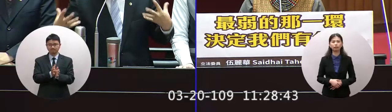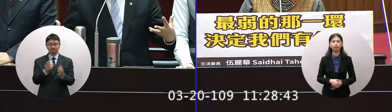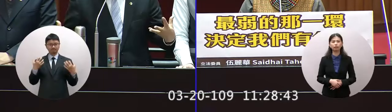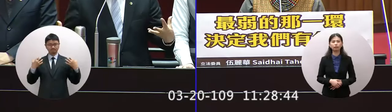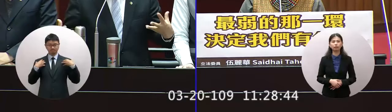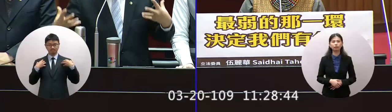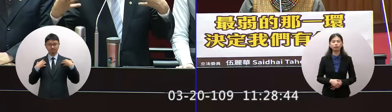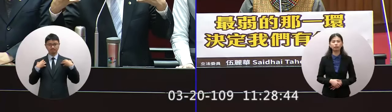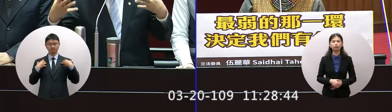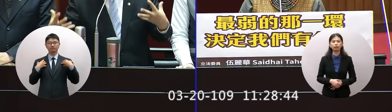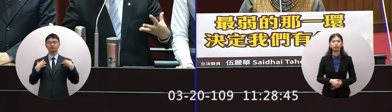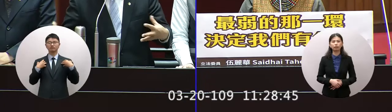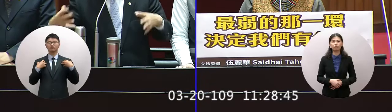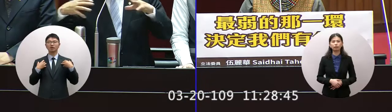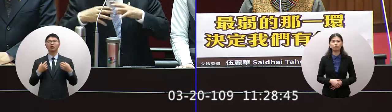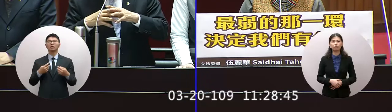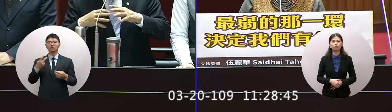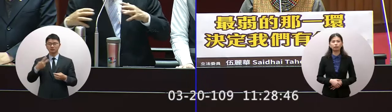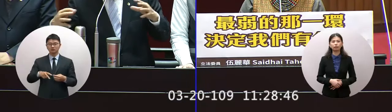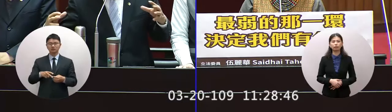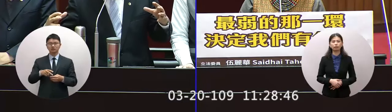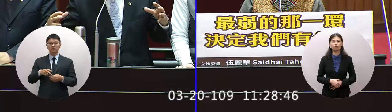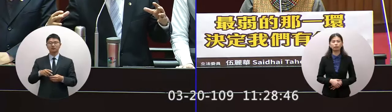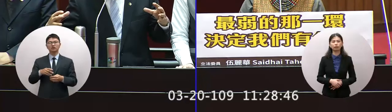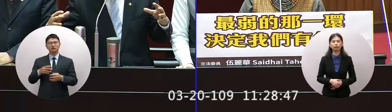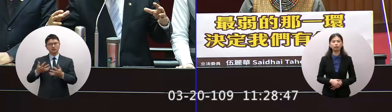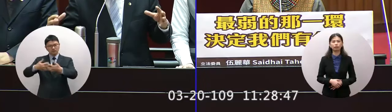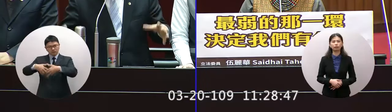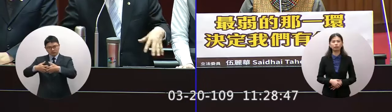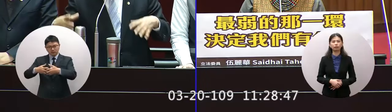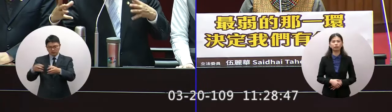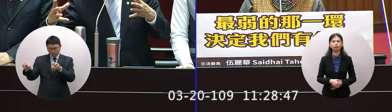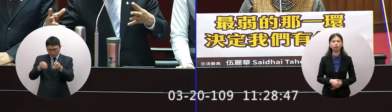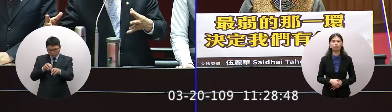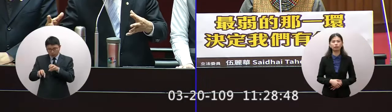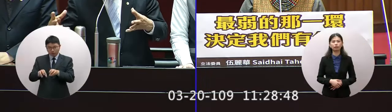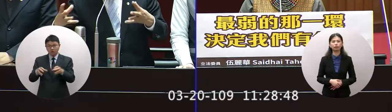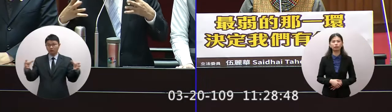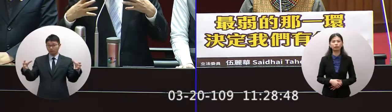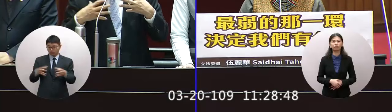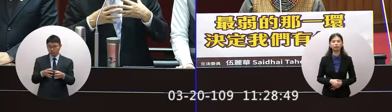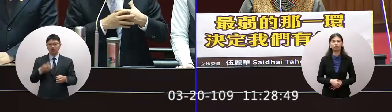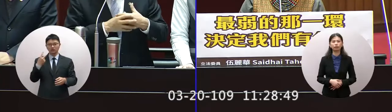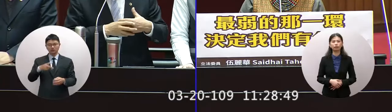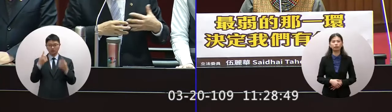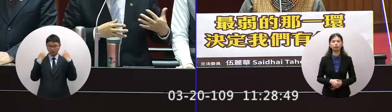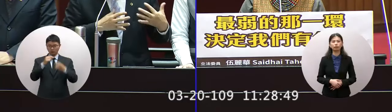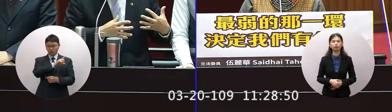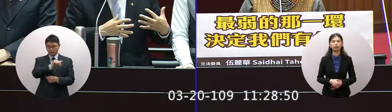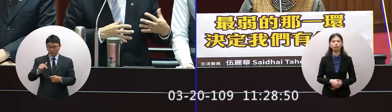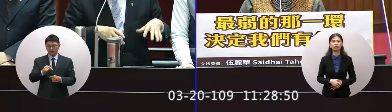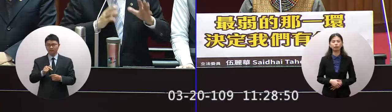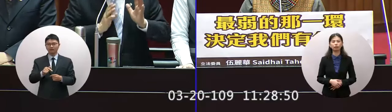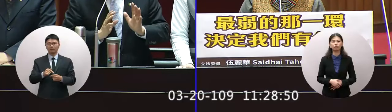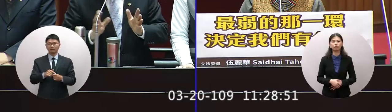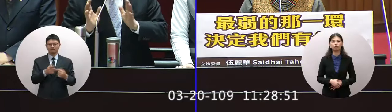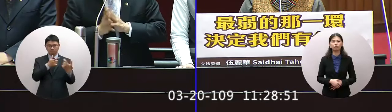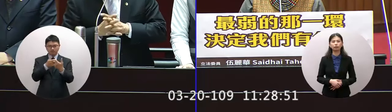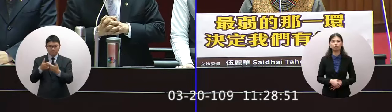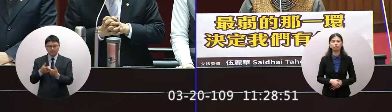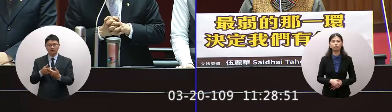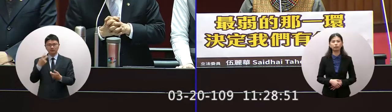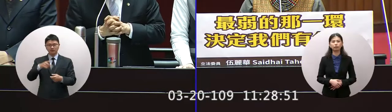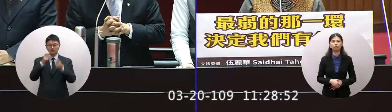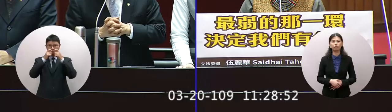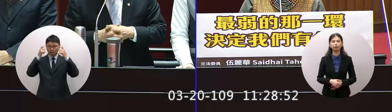着整个包括机械的组装，一直到原料的配置，到